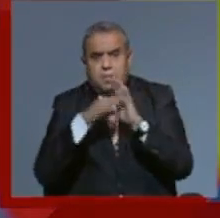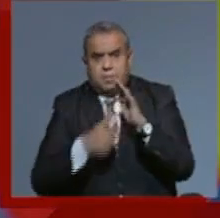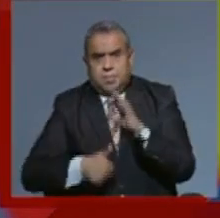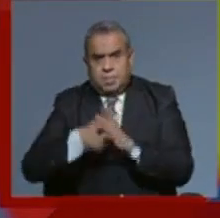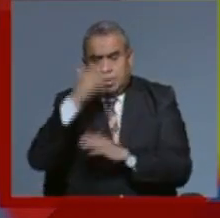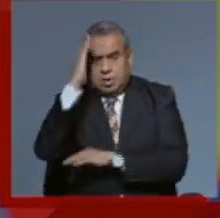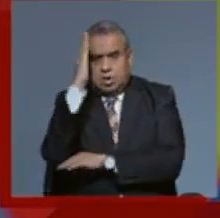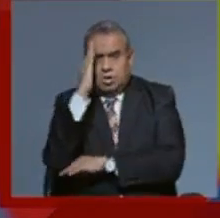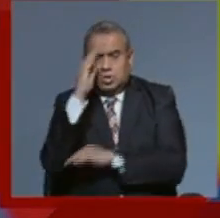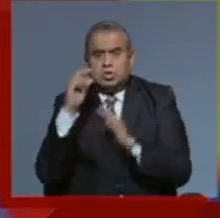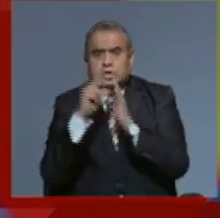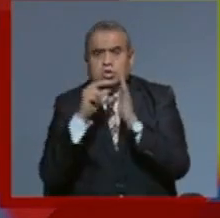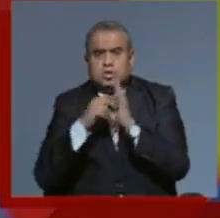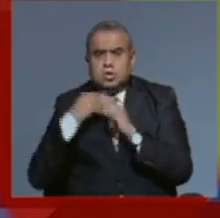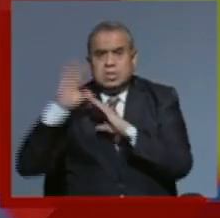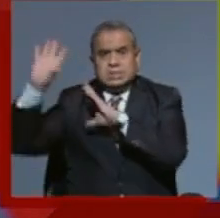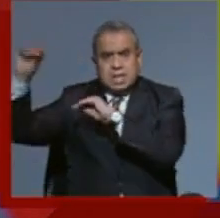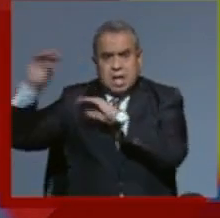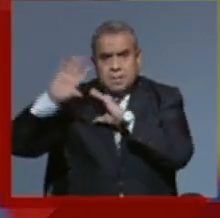الأمم المتحدة.